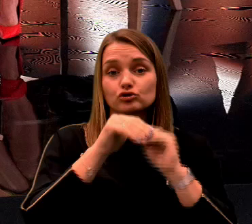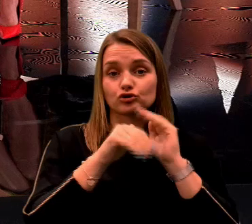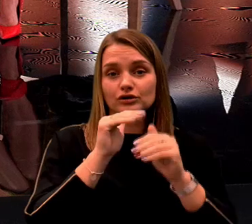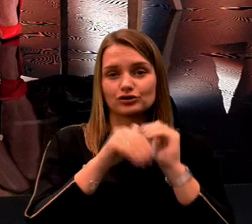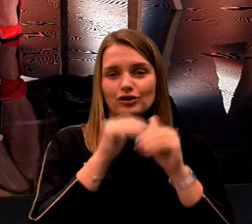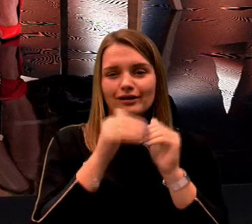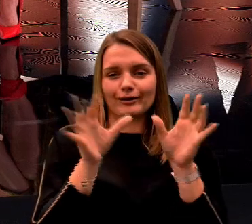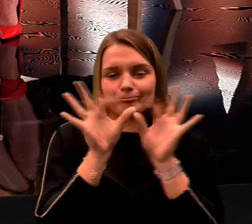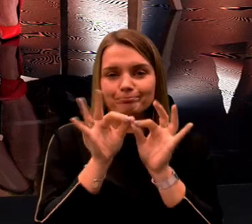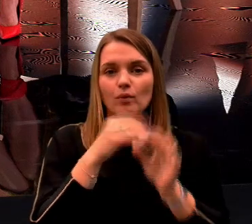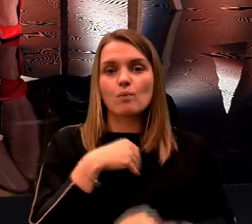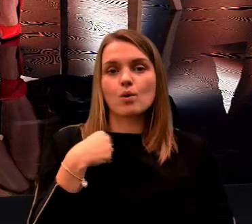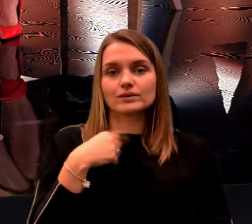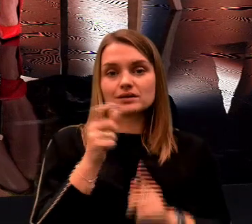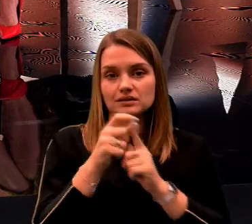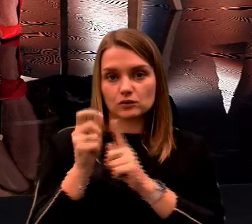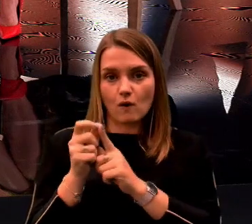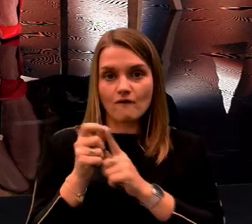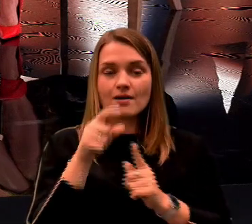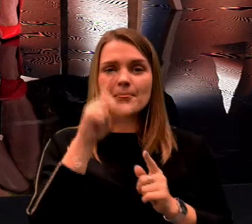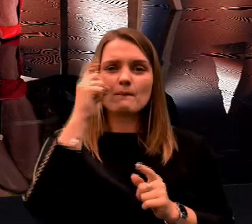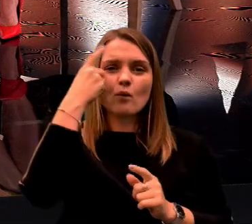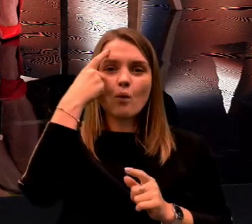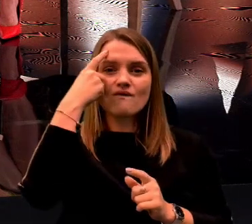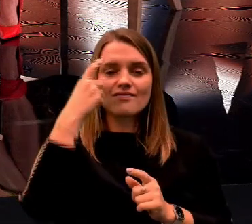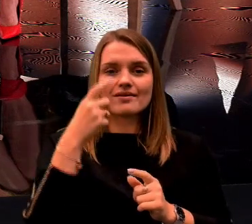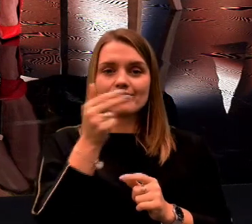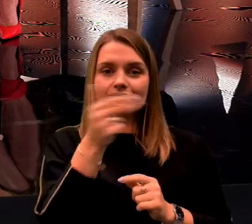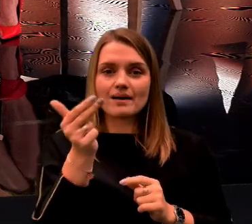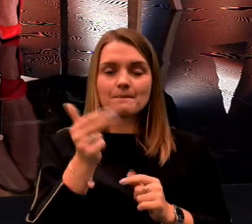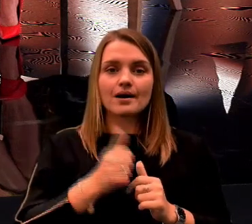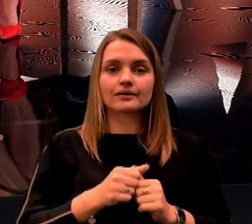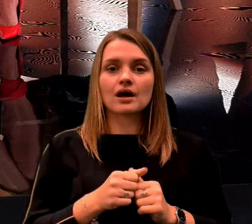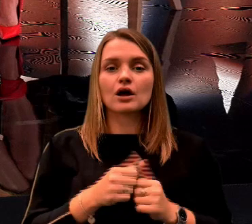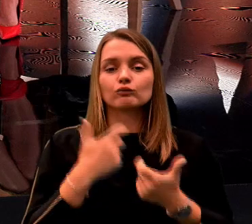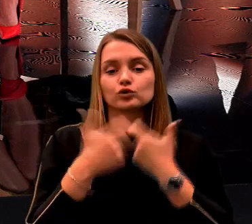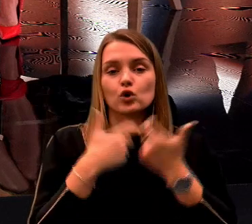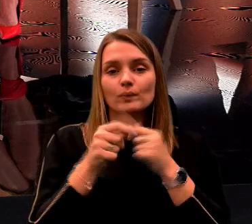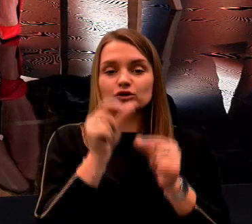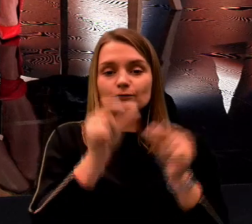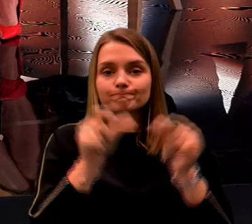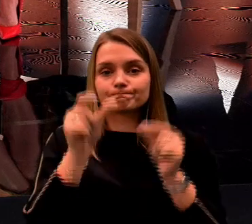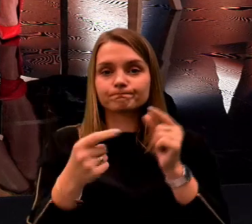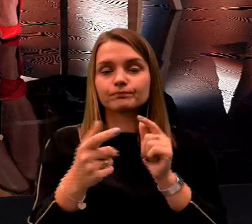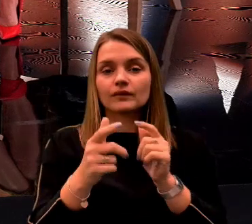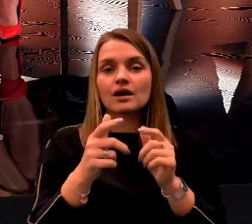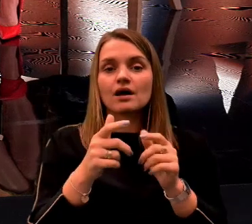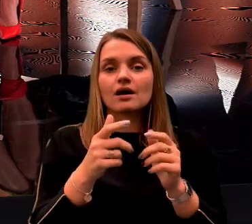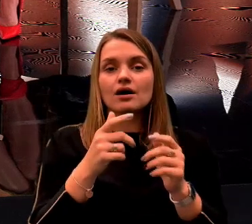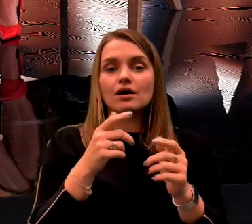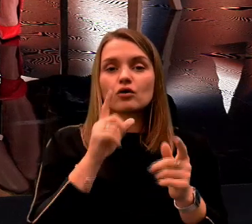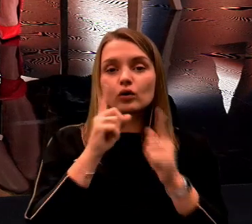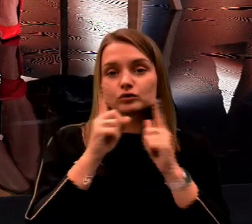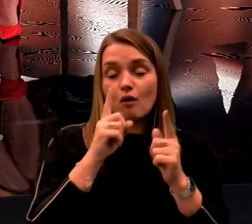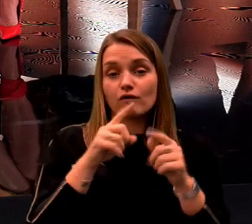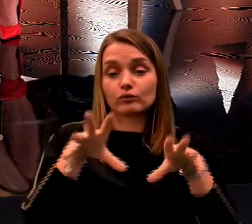duńskich. I głównym założeniem tam jest to, że nie przeprowadza się rekrutacji. Jeżeli jest wolne miejsce, to przyjmuje się